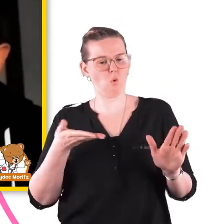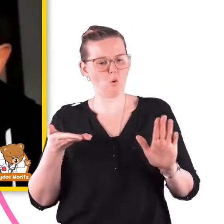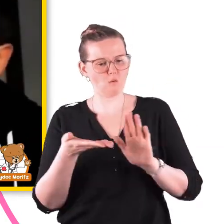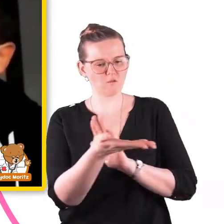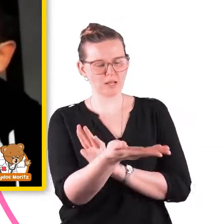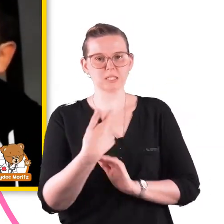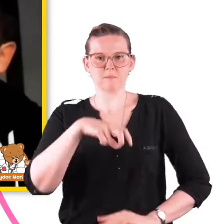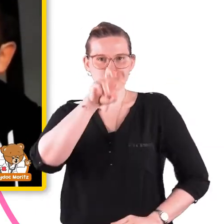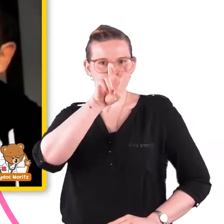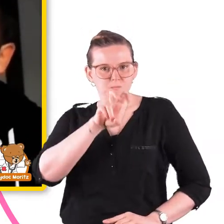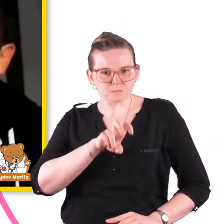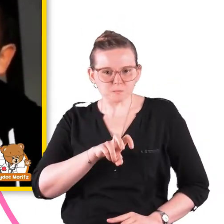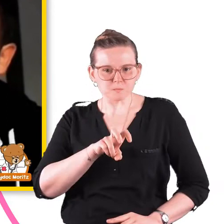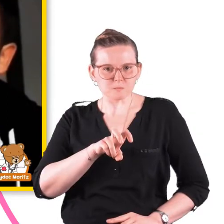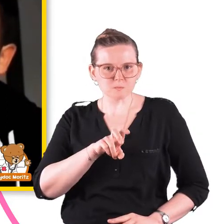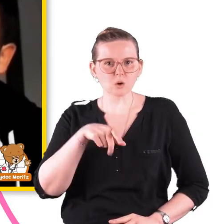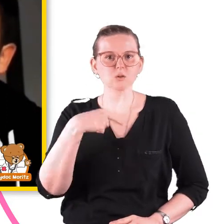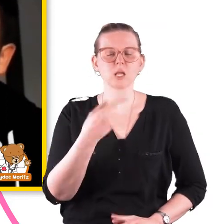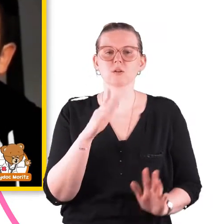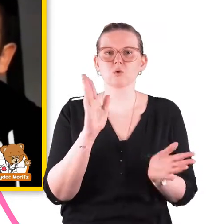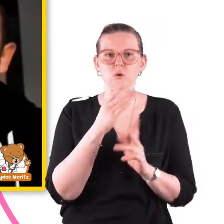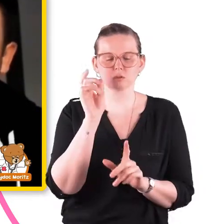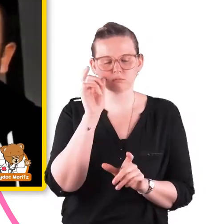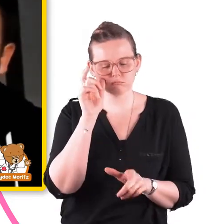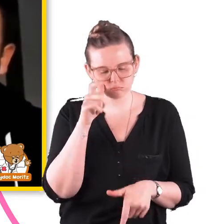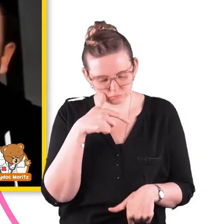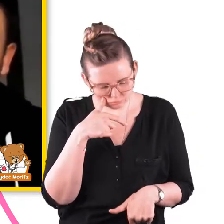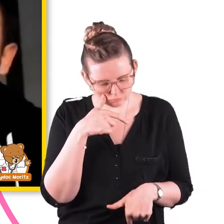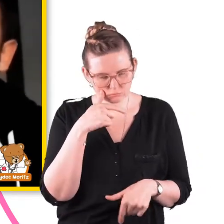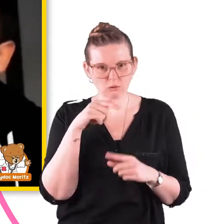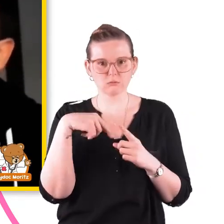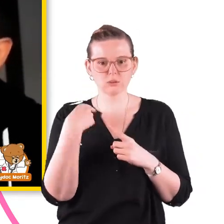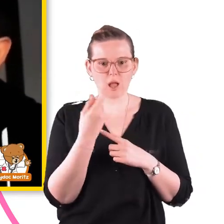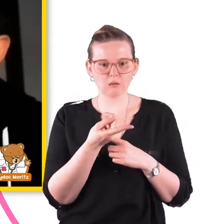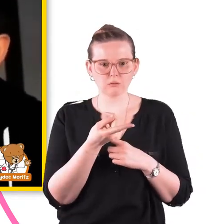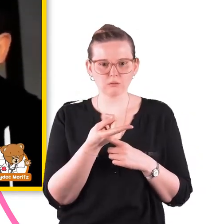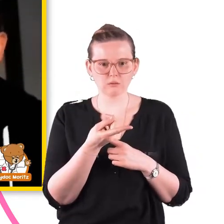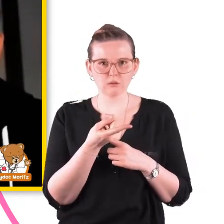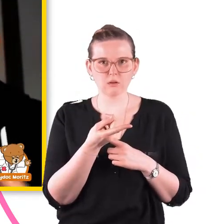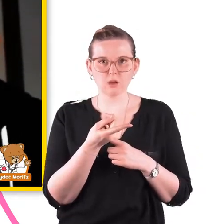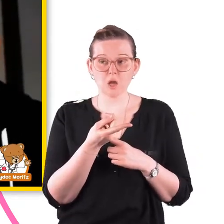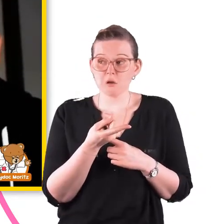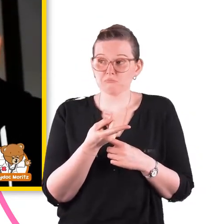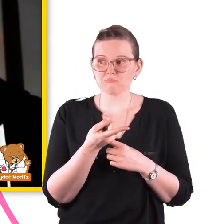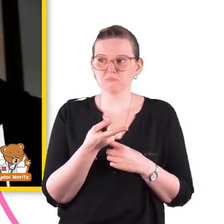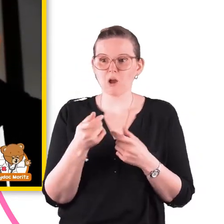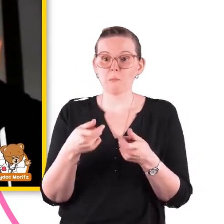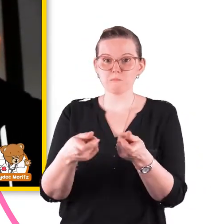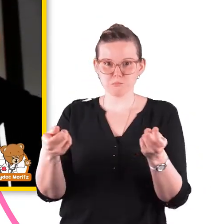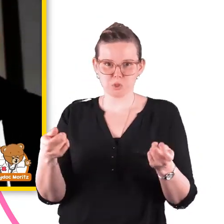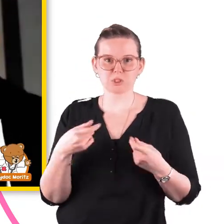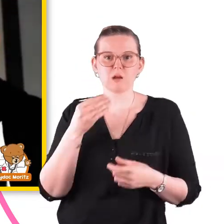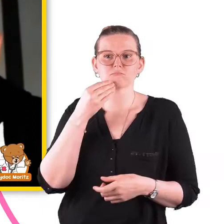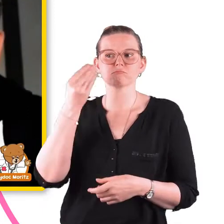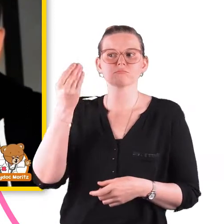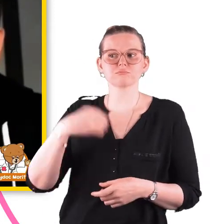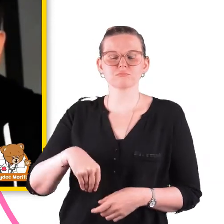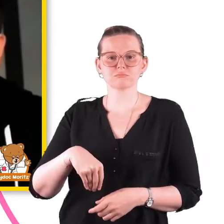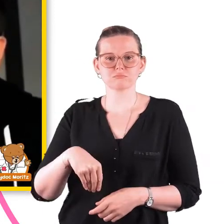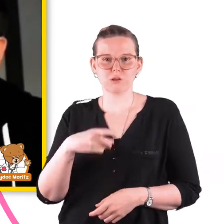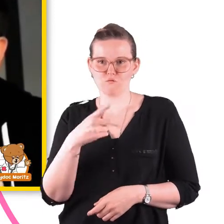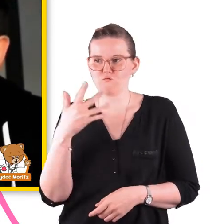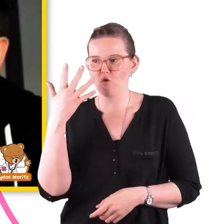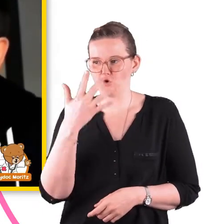ich mich davor gesetzt und bin kurz eingenickt und dann... Die Pizza war sehr lecker, also wenn du sie